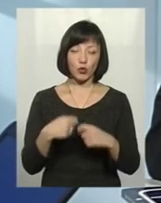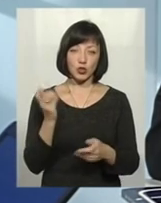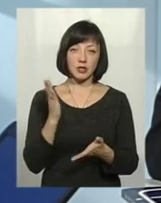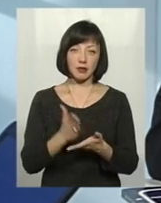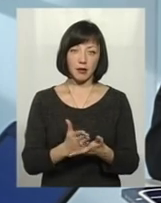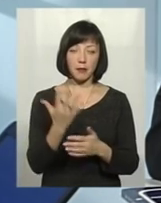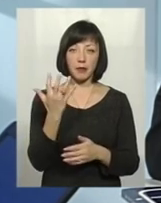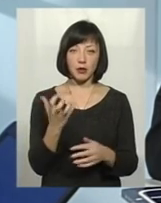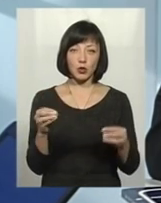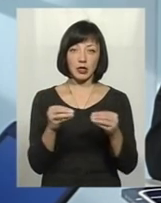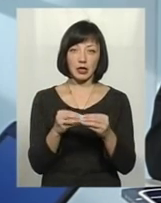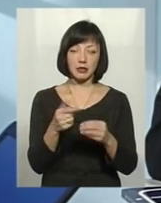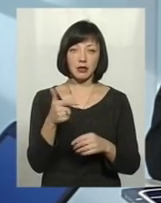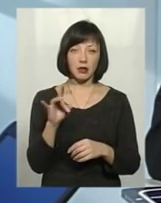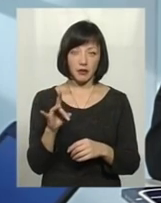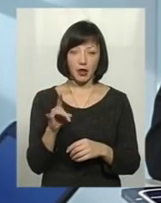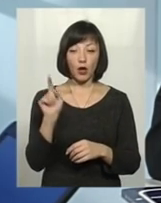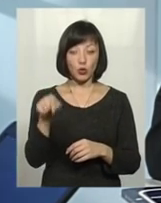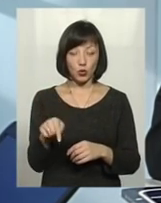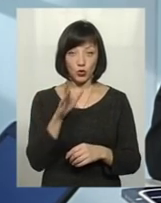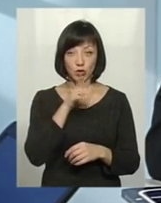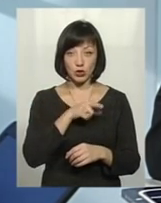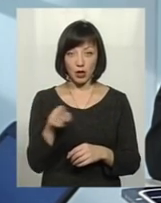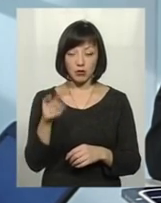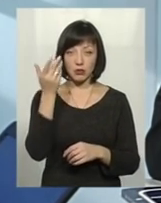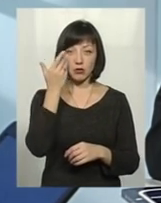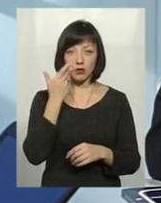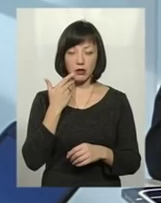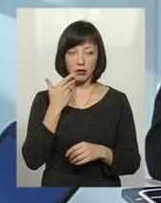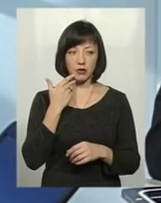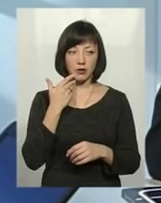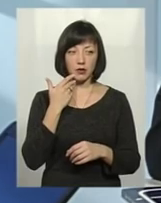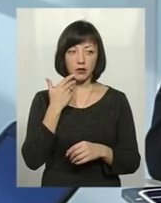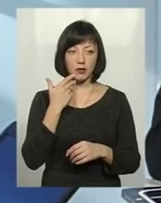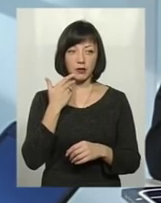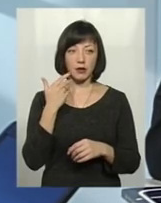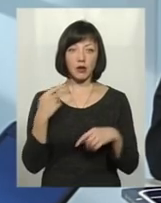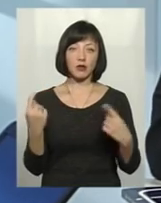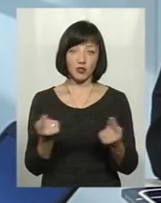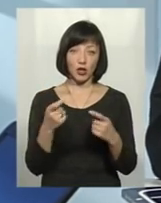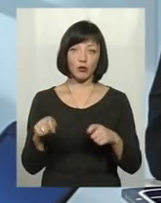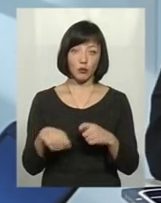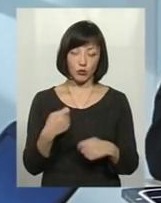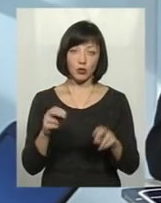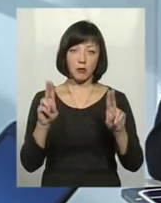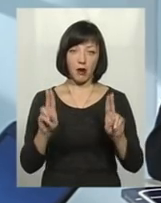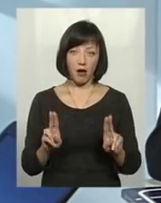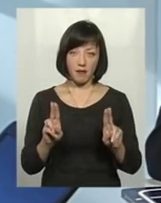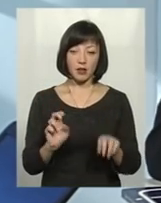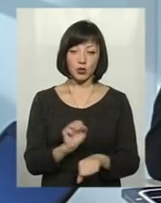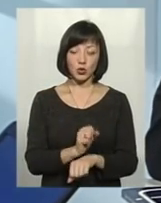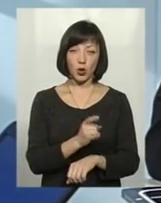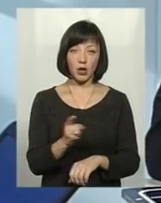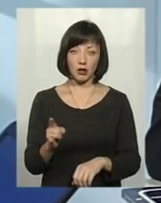складає 510 гривень. Той час, як не звичайне порушення правил стоянки